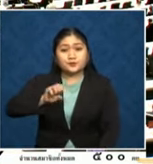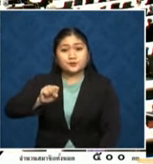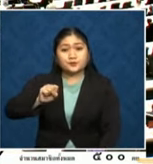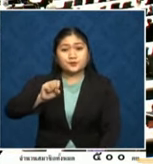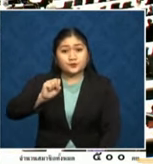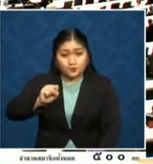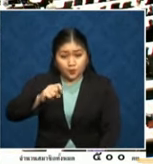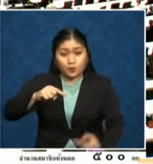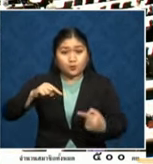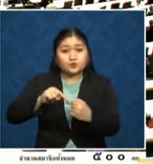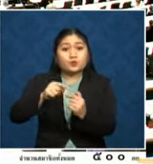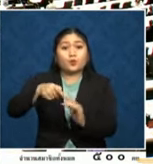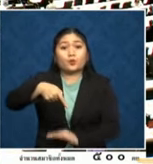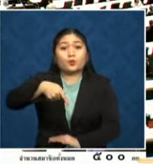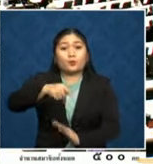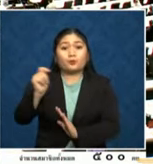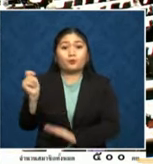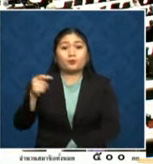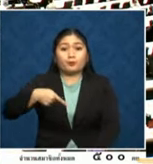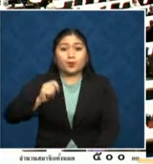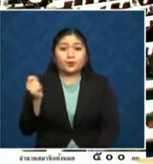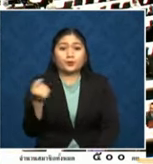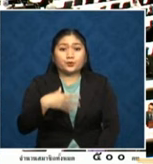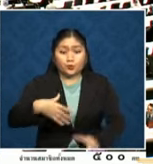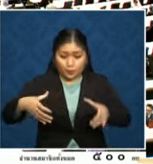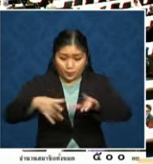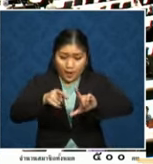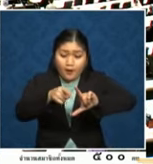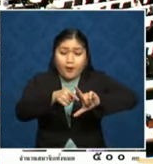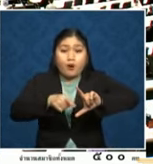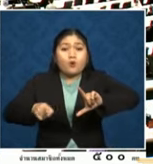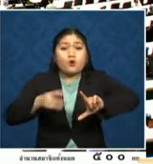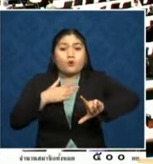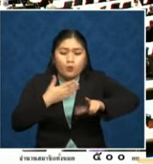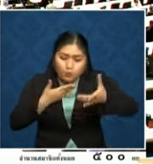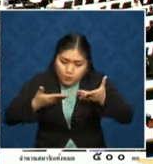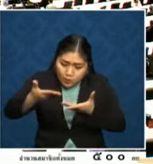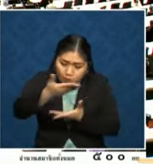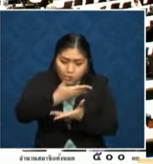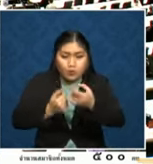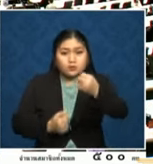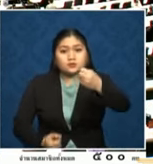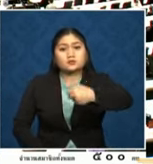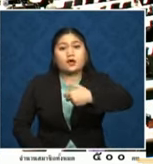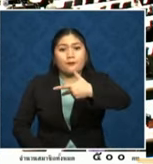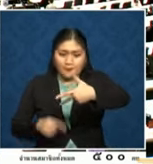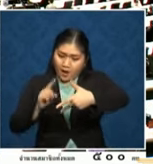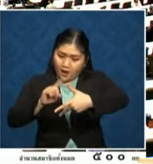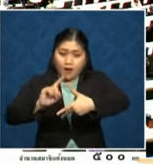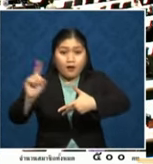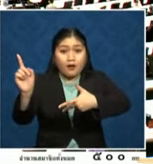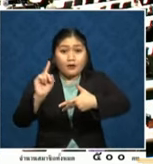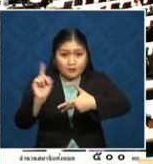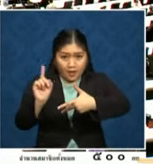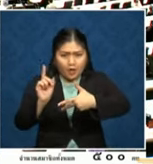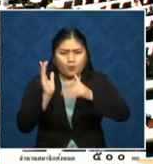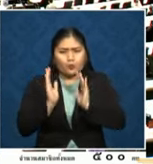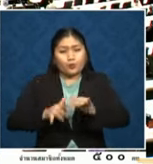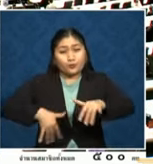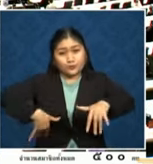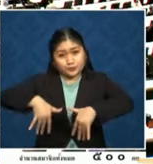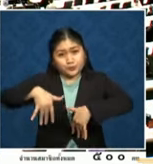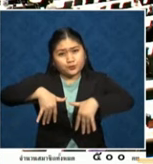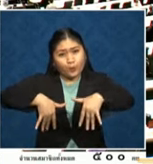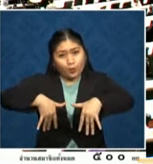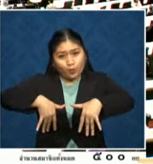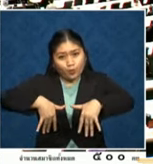ฎรจังหวัดปทุมธานีเขต4จากพรรคก้าวไกลขอปรึกษาหรือท่านประธาน3เรื่องดังนี้ครับเรื่องที่1ครับประชาชน